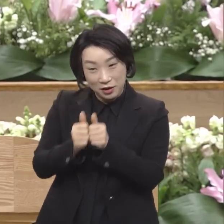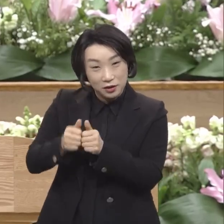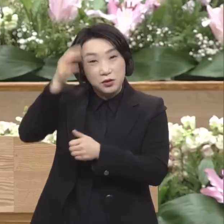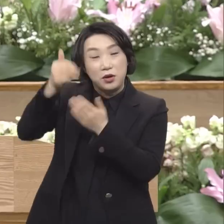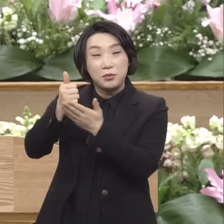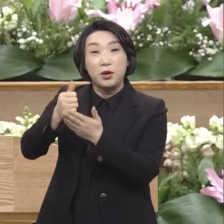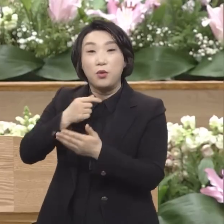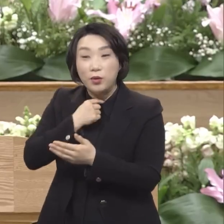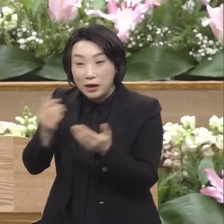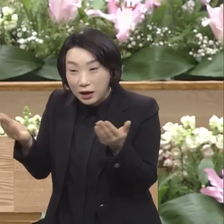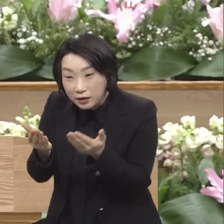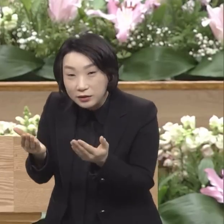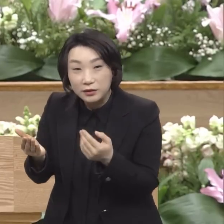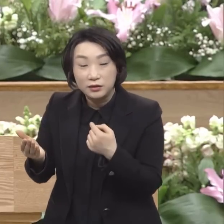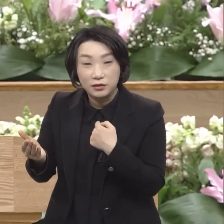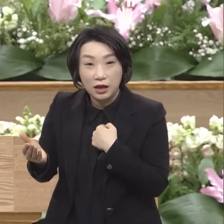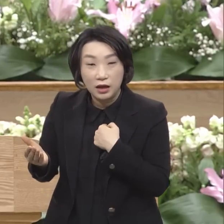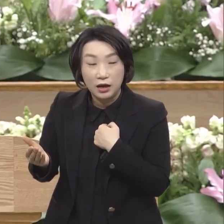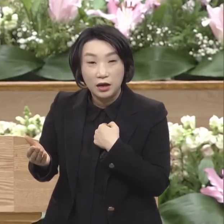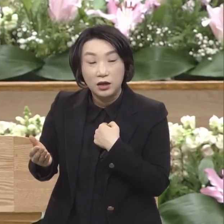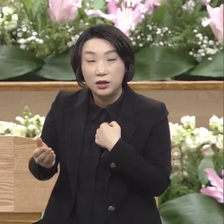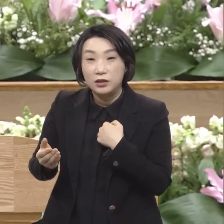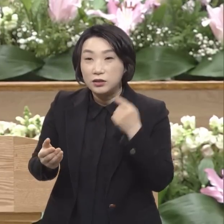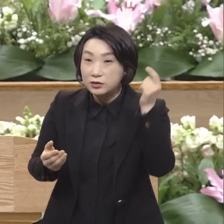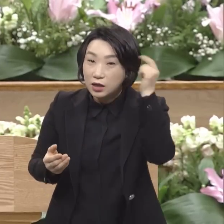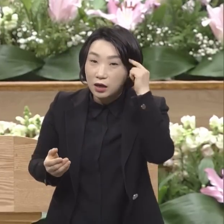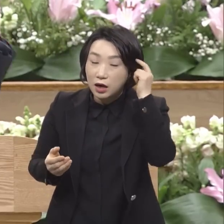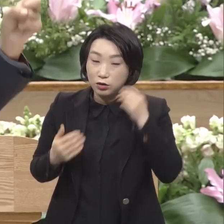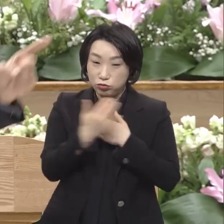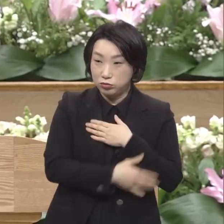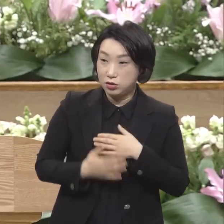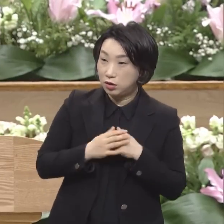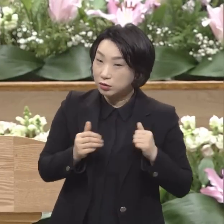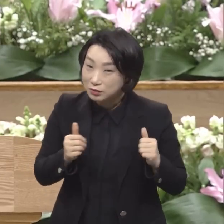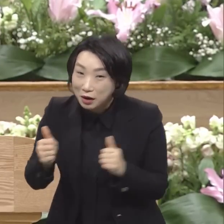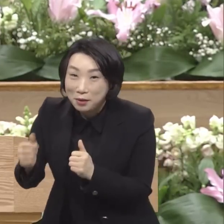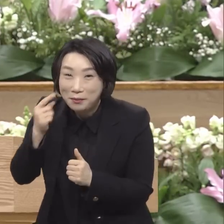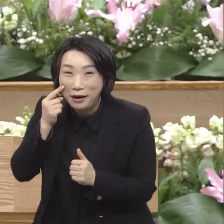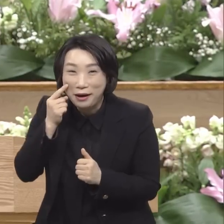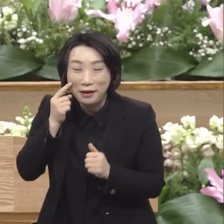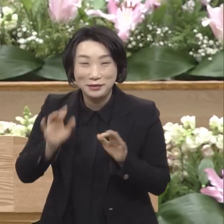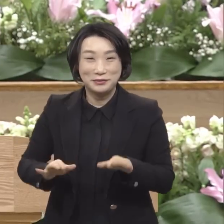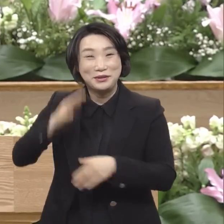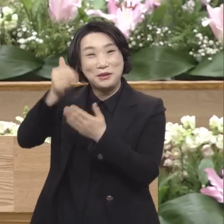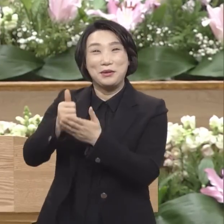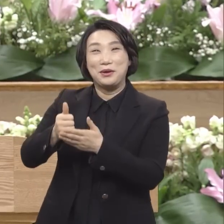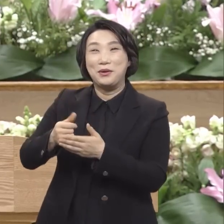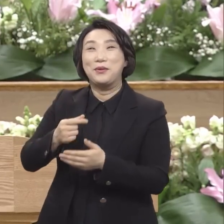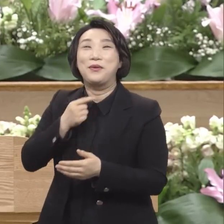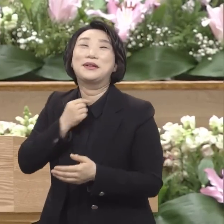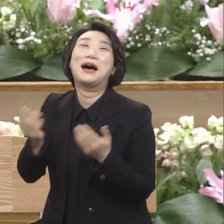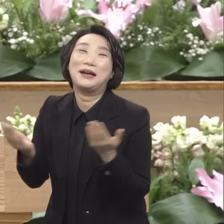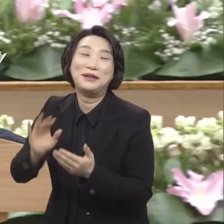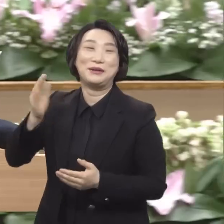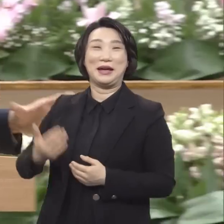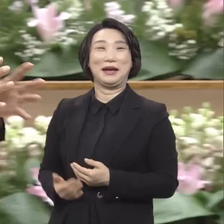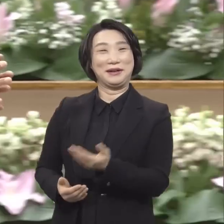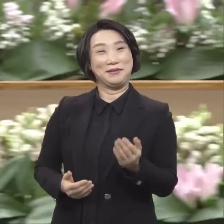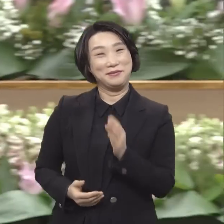성령이 하고 싶은 일을 내 생각 속에서 육체가 따라가면 그런 성령이 하고 싶은 일이 됩니다.